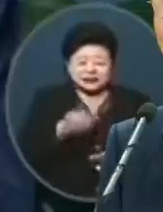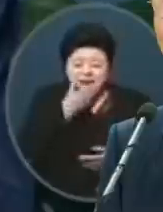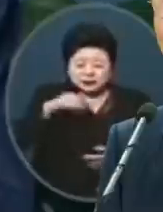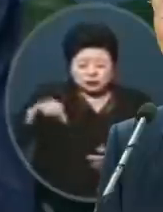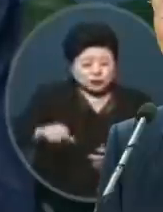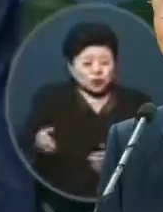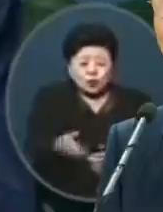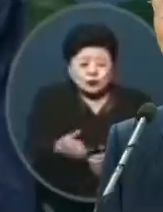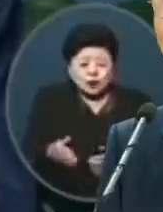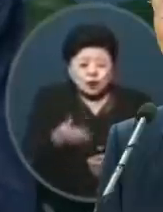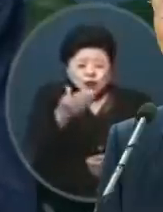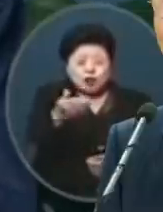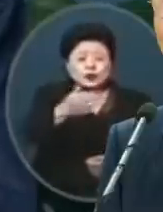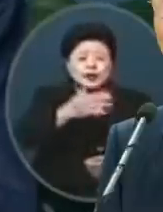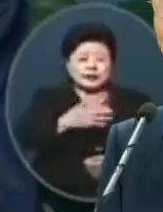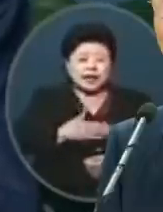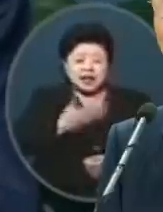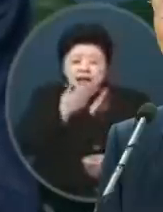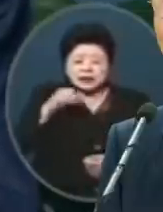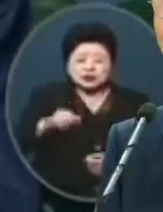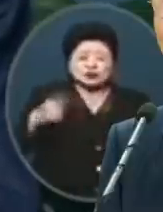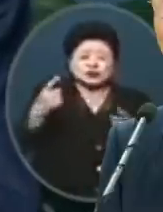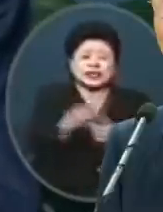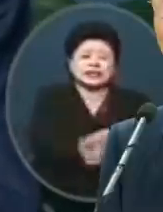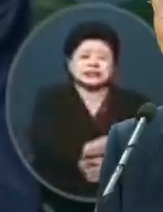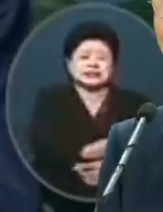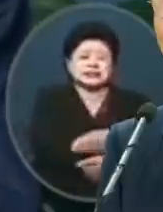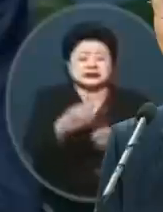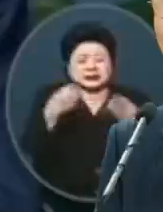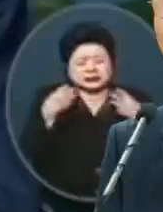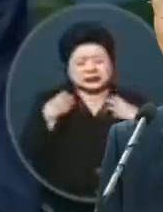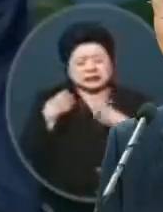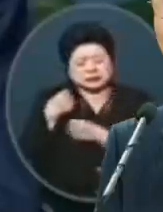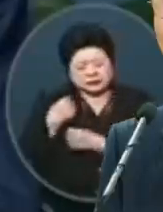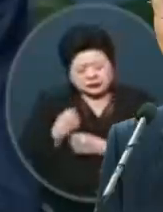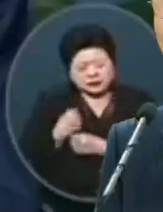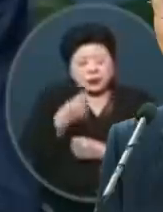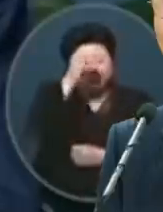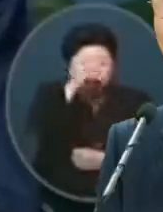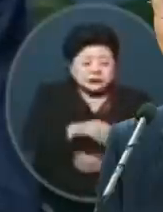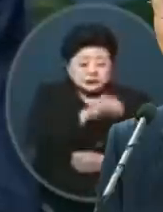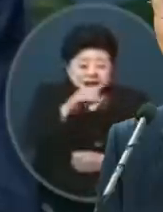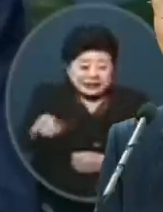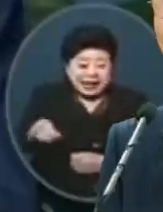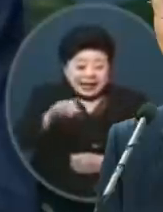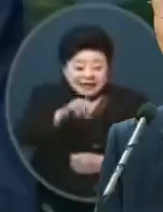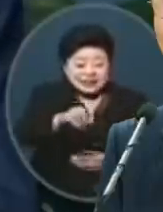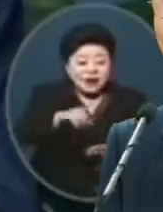것이 아니라 여러분과 나의 저주를 대신 짊어지고 십자가에서 청산한 것입니다.